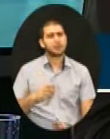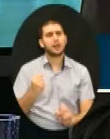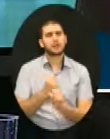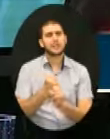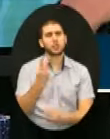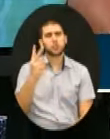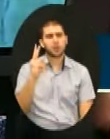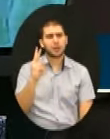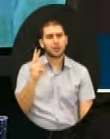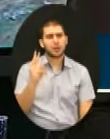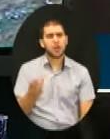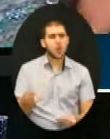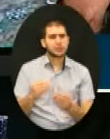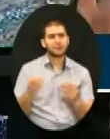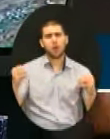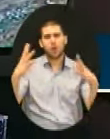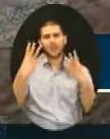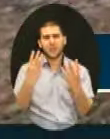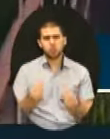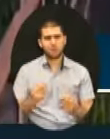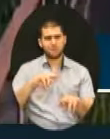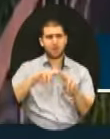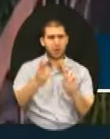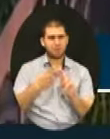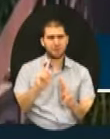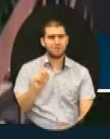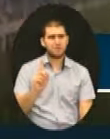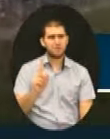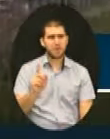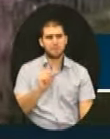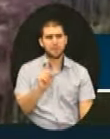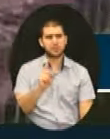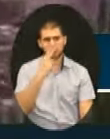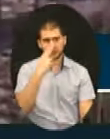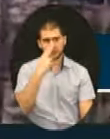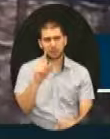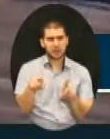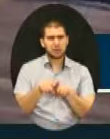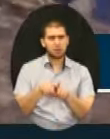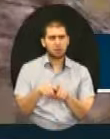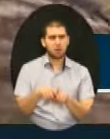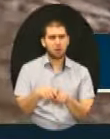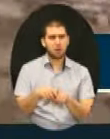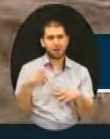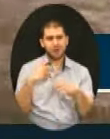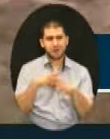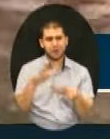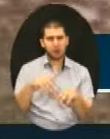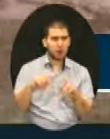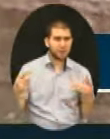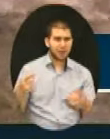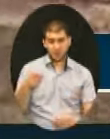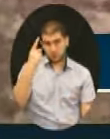ב... להוסיף אור ולהוסיף טוב לעולם ולא להתעסק באלה שמנסים להשיח את הדעת שלנו על עבר כל מיני...